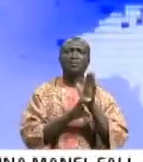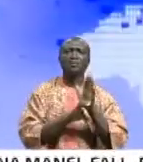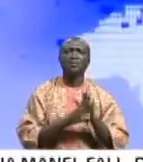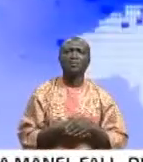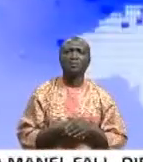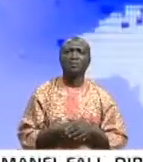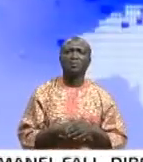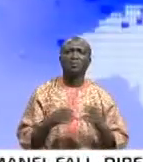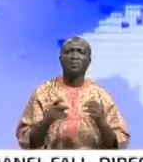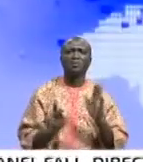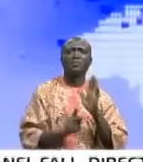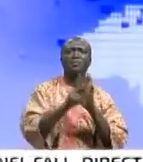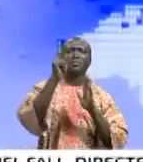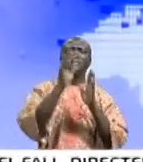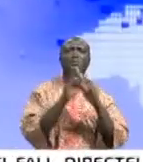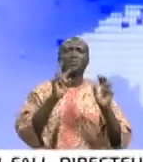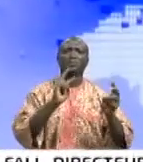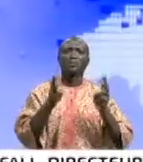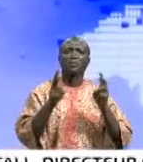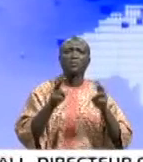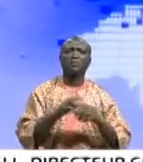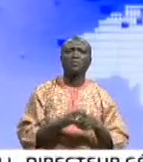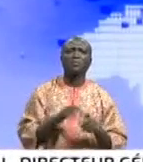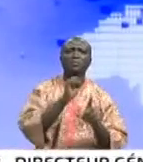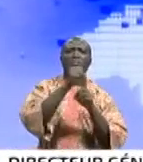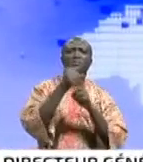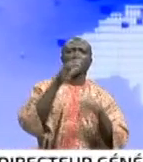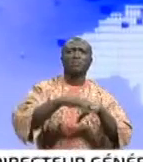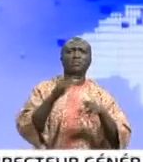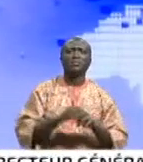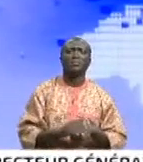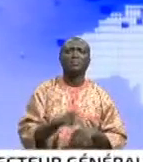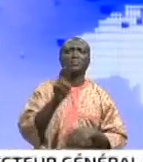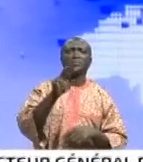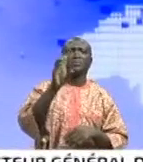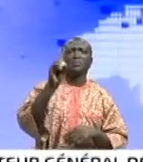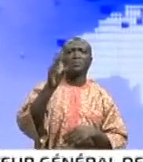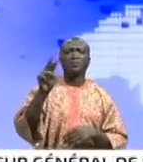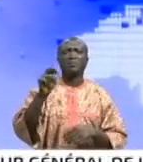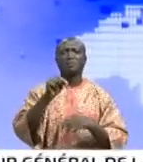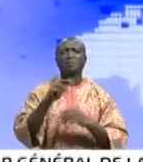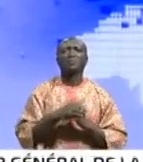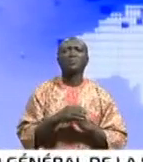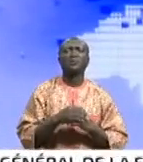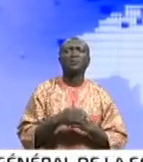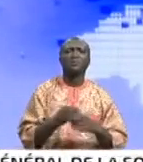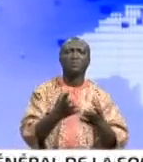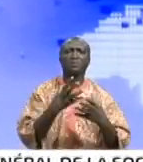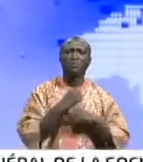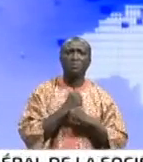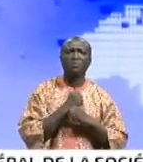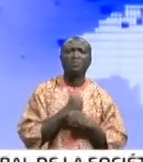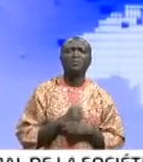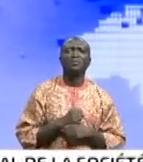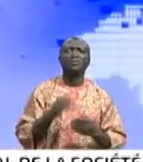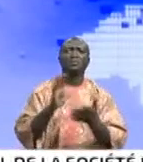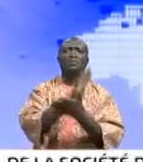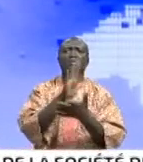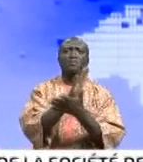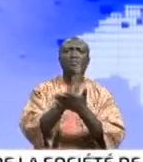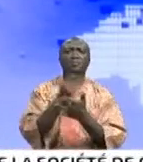les promoteurs de voitures resituées sur la VDN crie leur ras-le-bol ils ont reçu une sommation de quitter les lieux sans